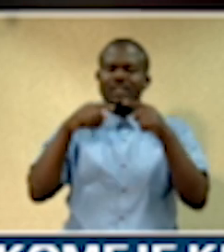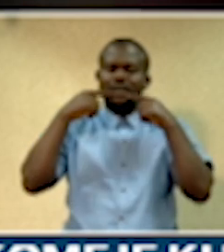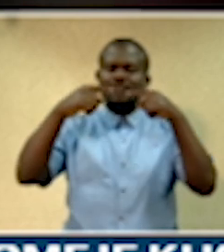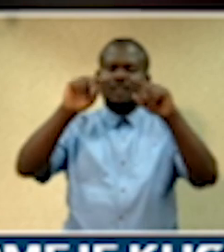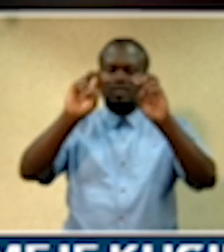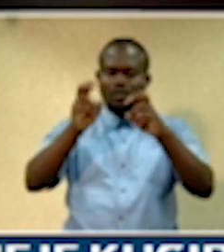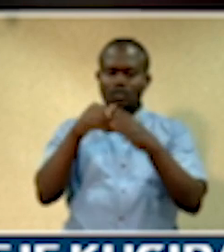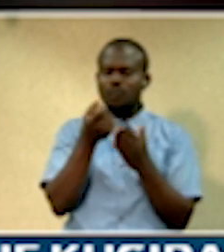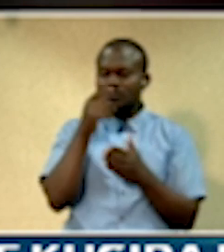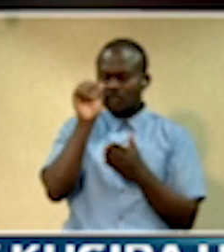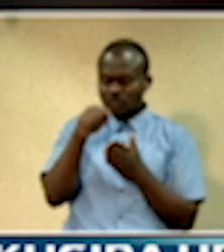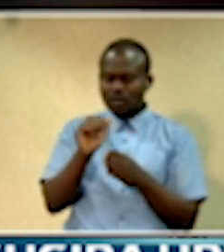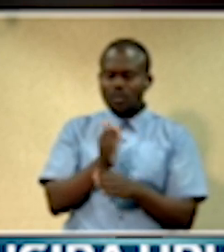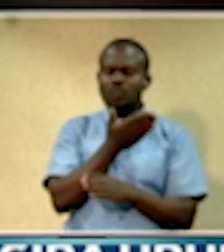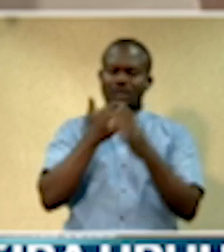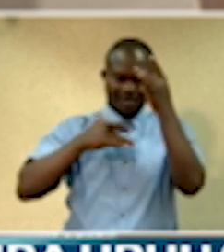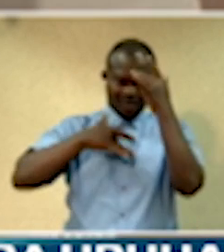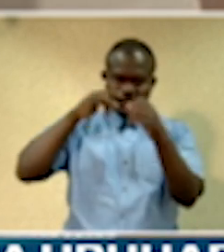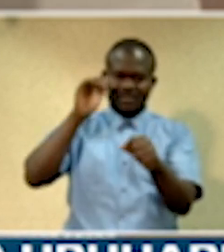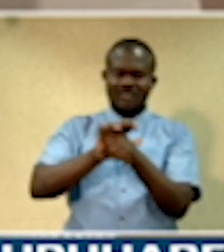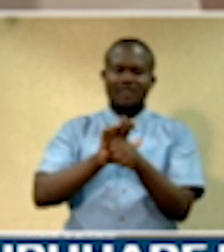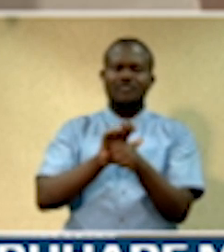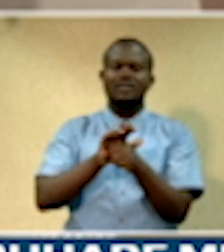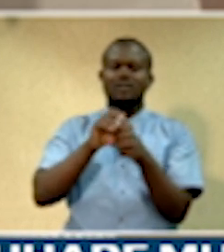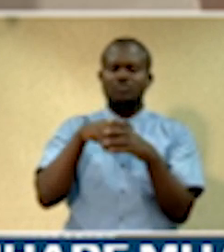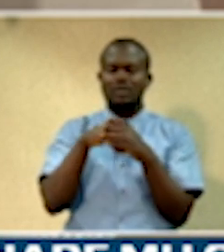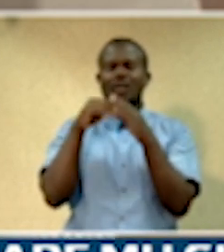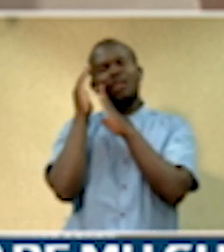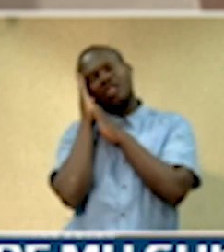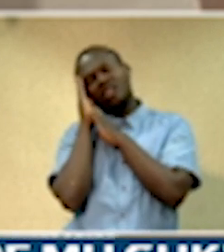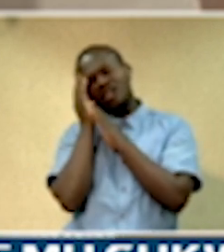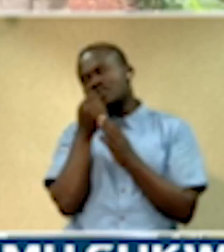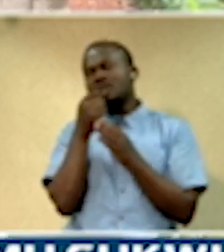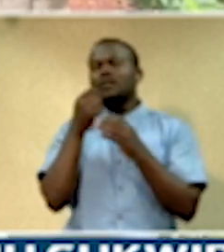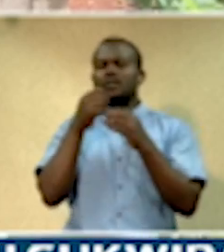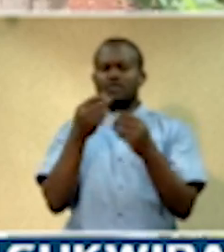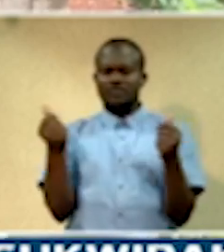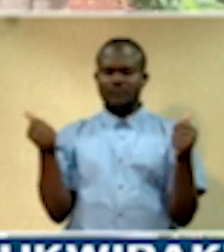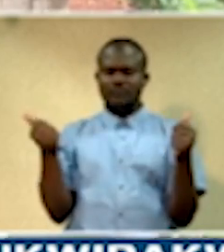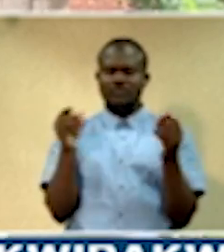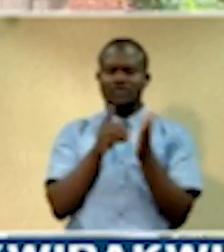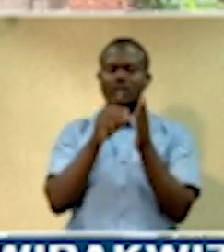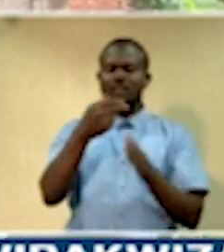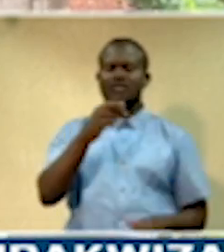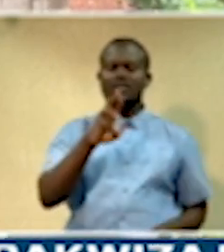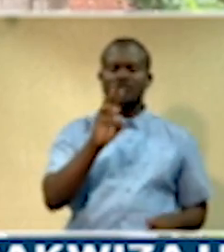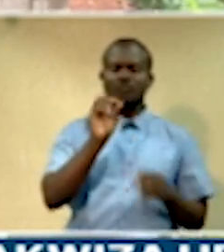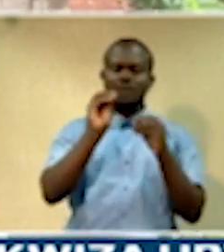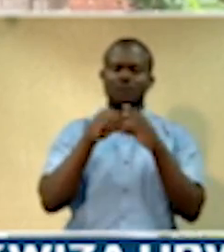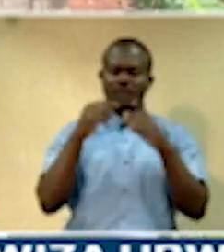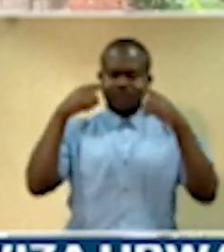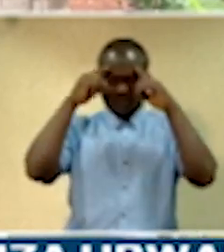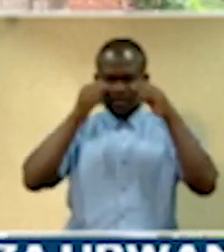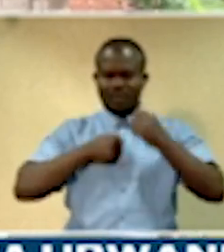icyizere ko uyu muti ushobora gukura abazajwe n'iki cyorezo mu buriri. Uyu ni Dr. Hahirwa Innocent, umwarimu muri Kaminuza y'u Rwanda.